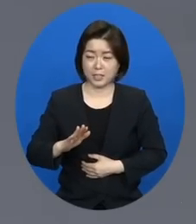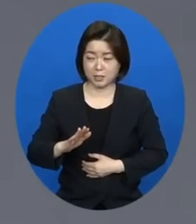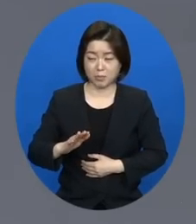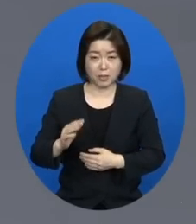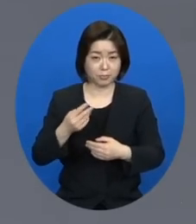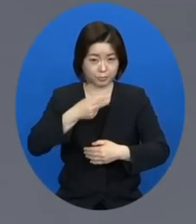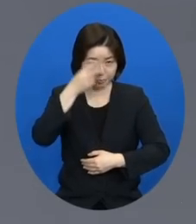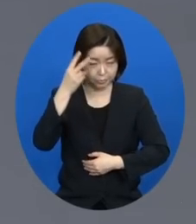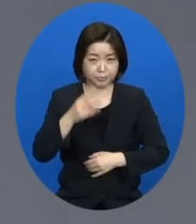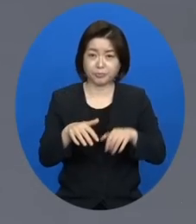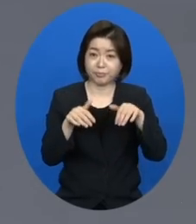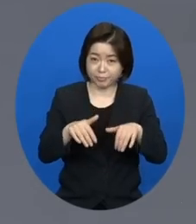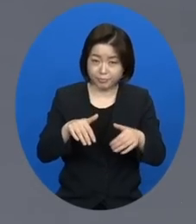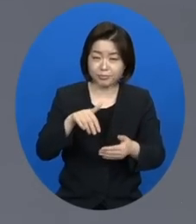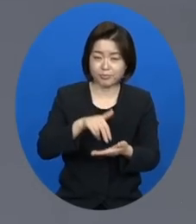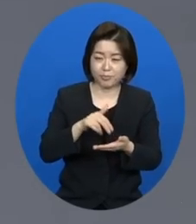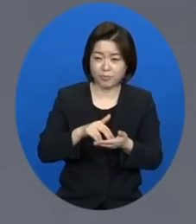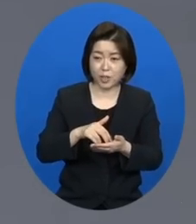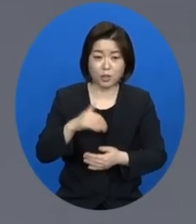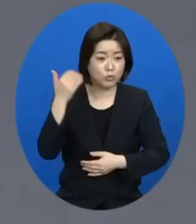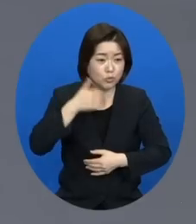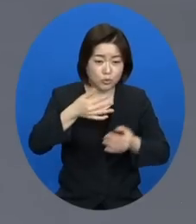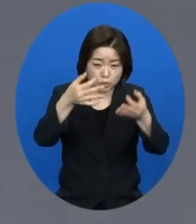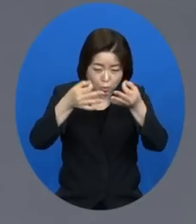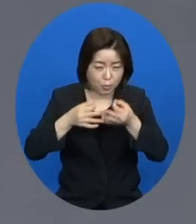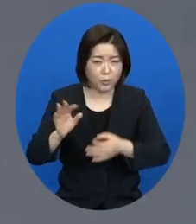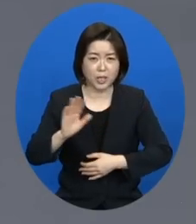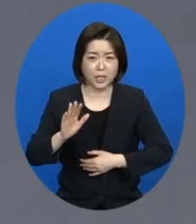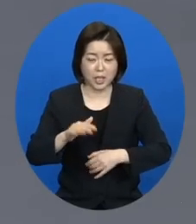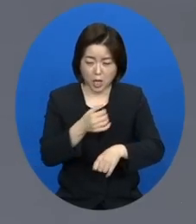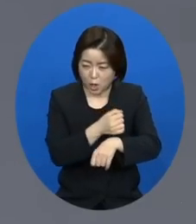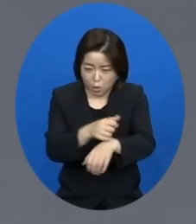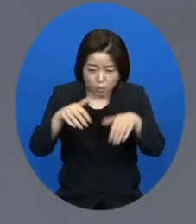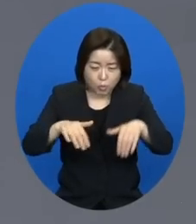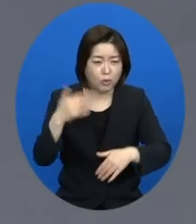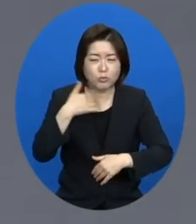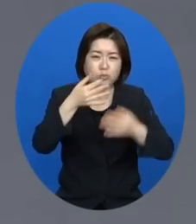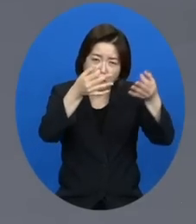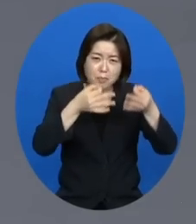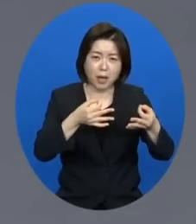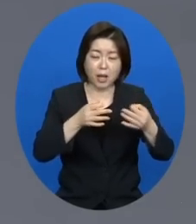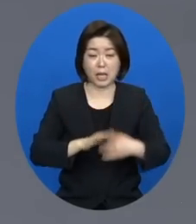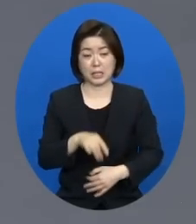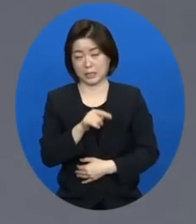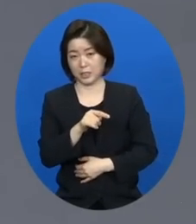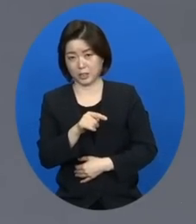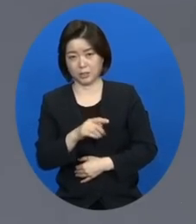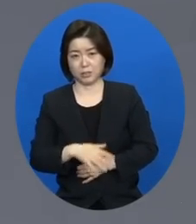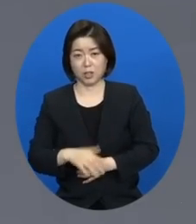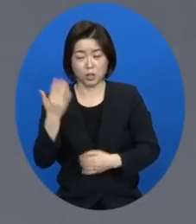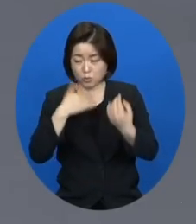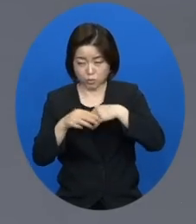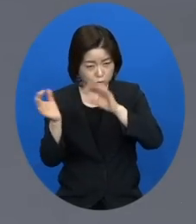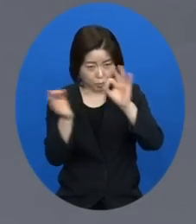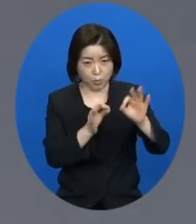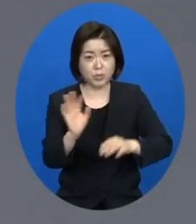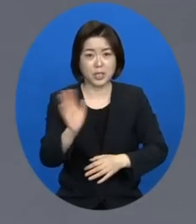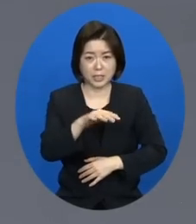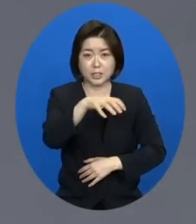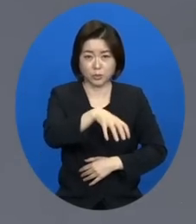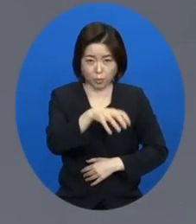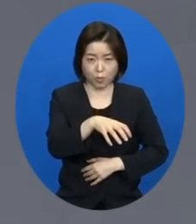종으로서 아무도 주목하지 않는, 노예를 누가 주목합니까? 그 노예를 아무도 주목하지 않는